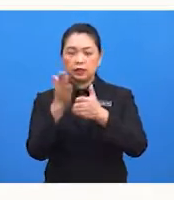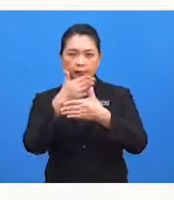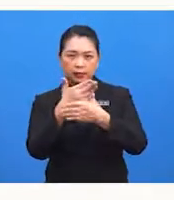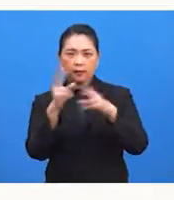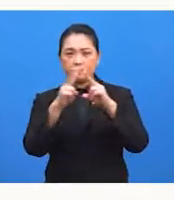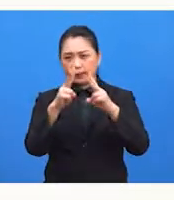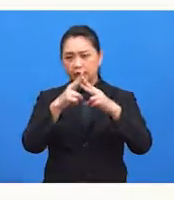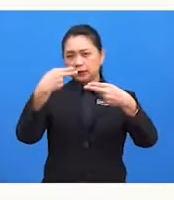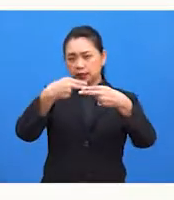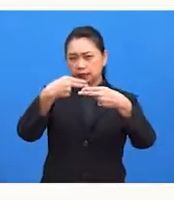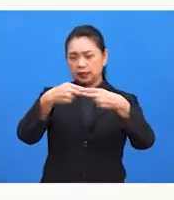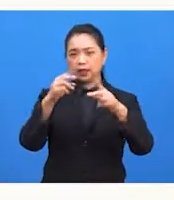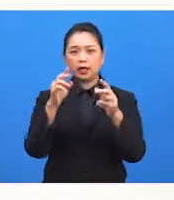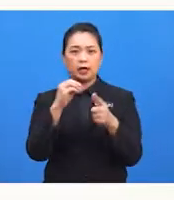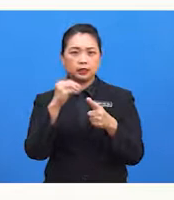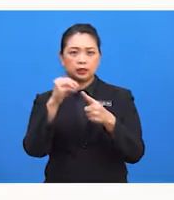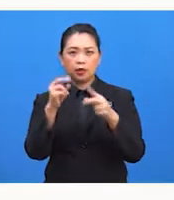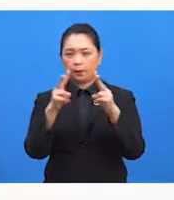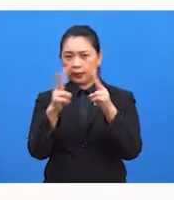atau paling hadapan,